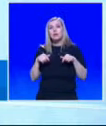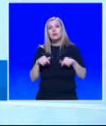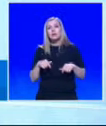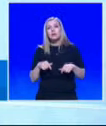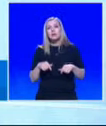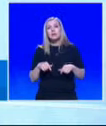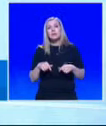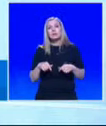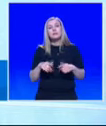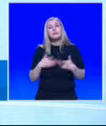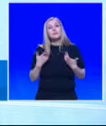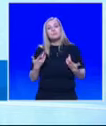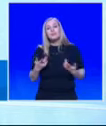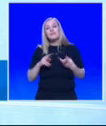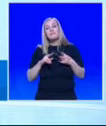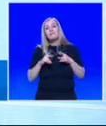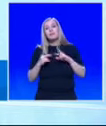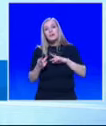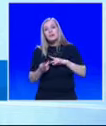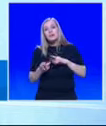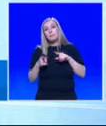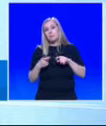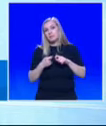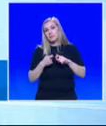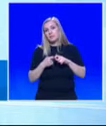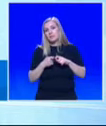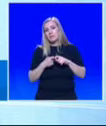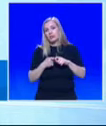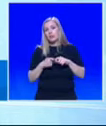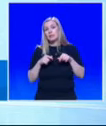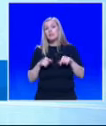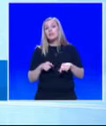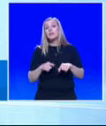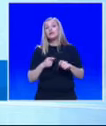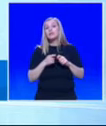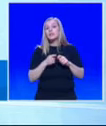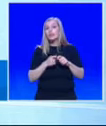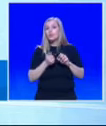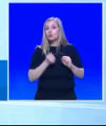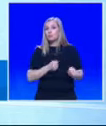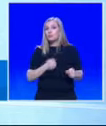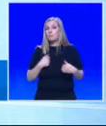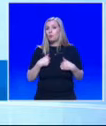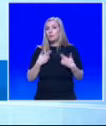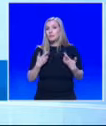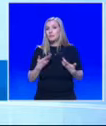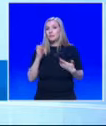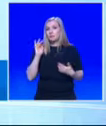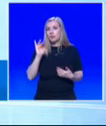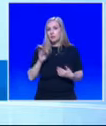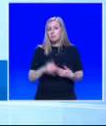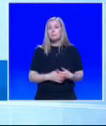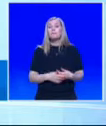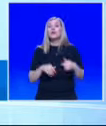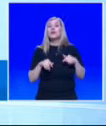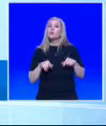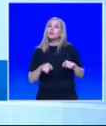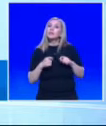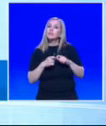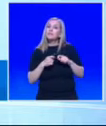на президента там, където създателят на конституцията имал предвид те да бъдат. А именно създаването на временно